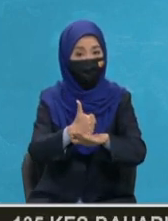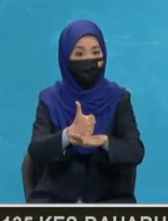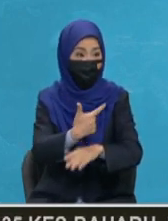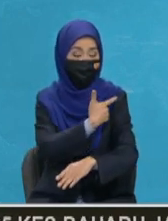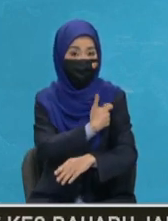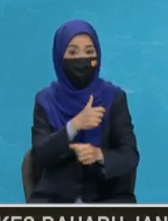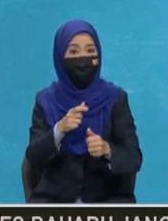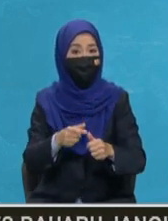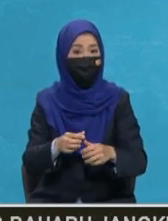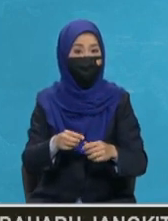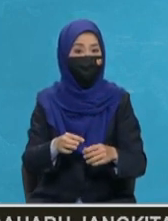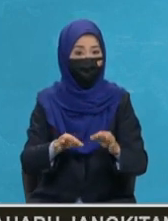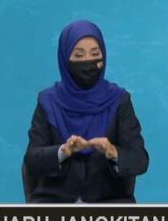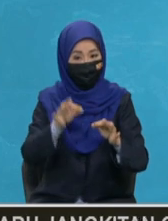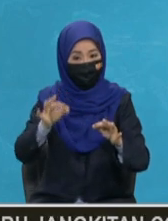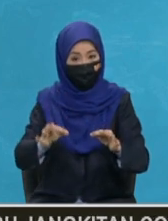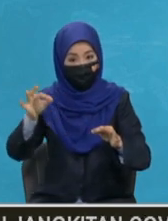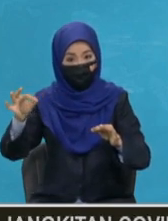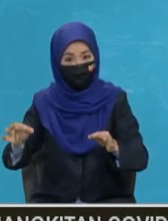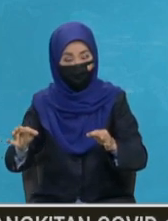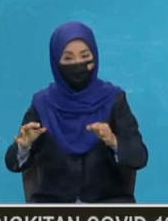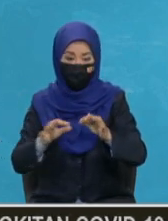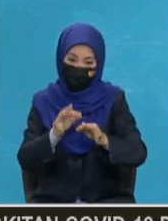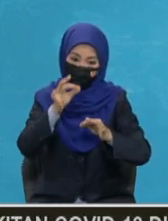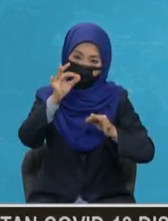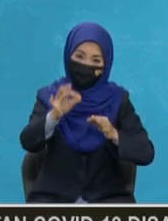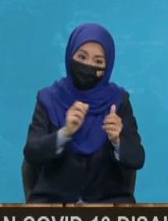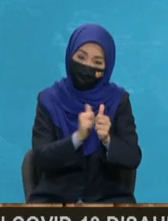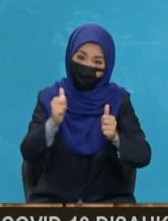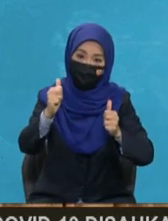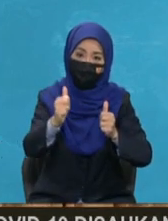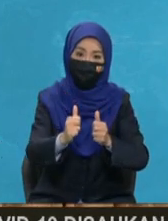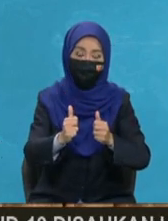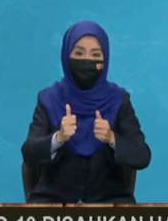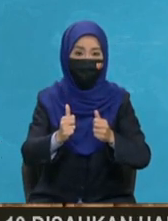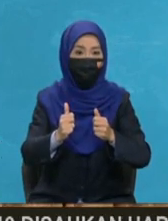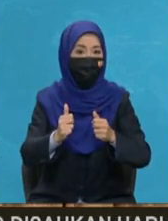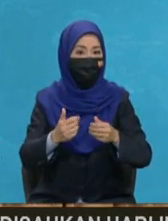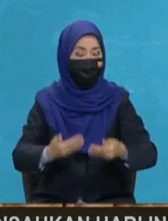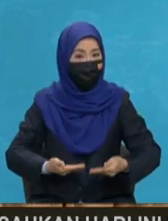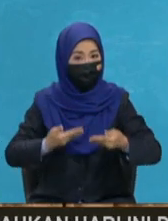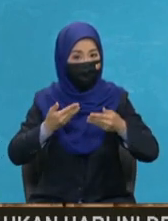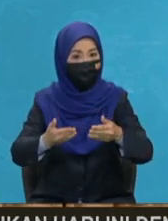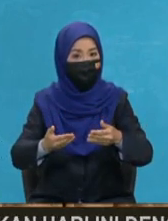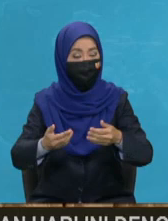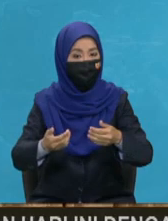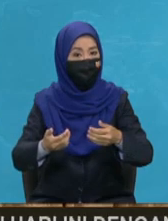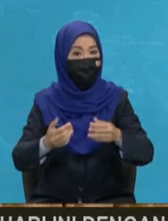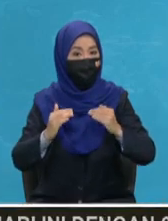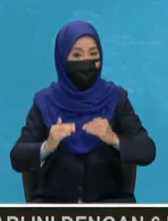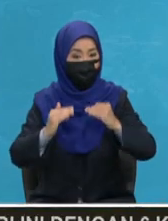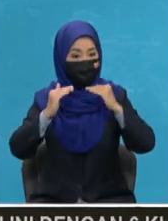oleh penangguhan sebelum ini akan diganjarkan secara otomatik dan diberi katuuk keutamaan secara berperingkat